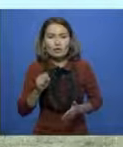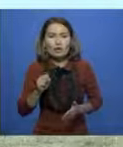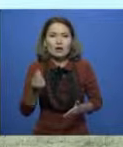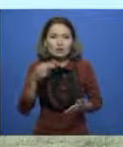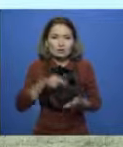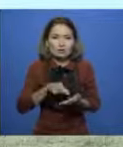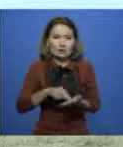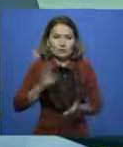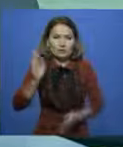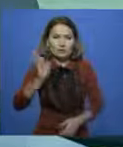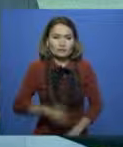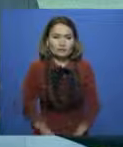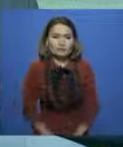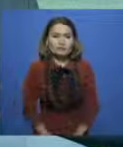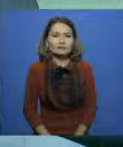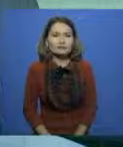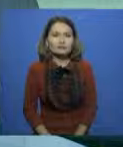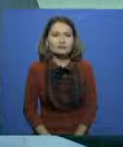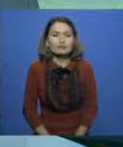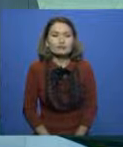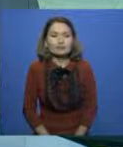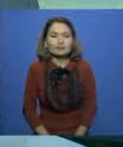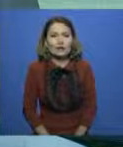Әсел. Рахмет, астықты